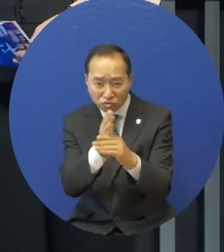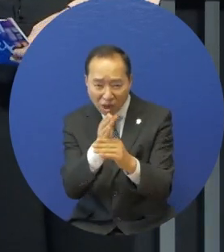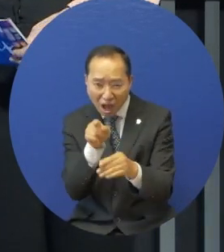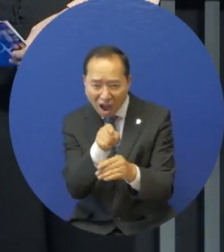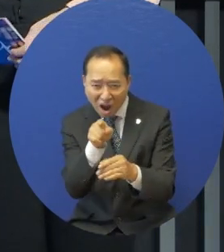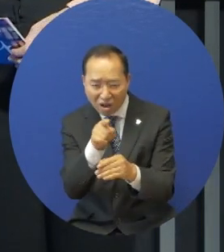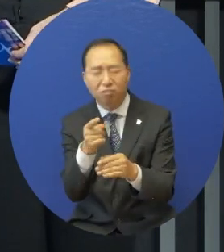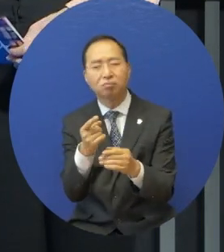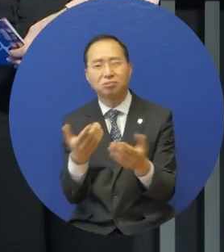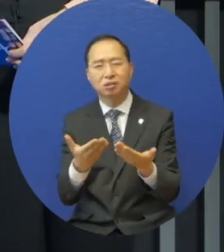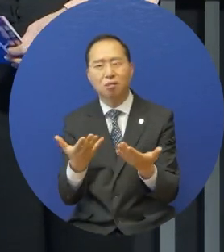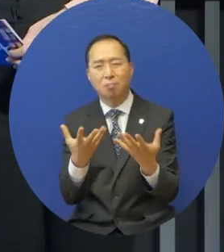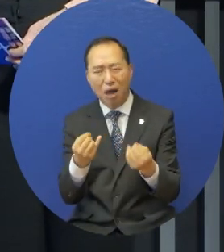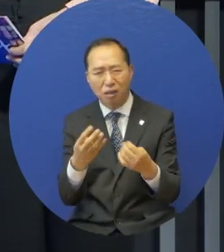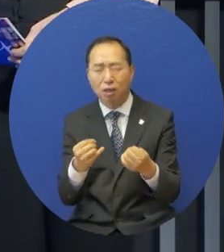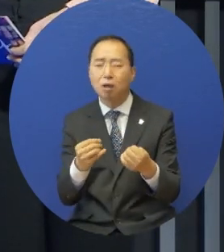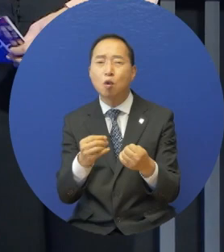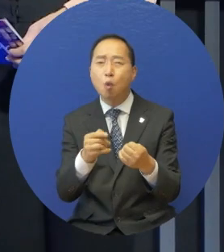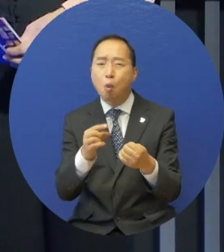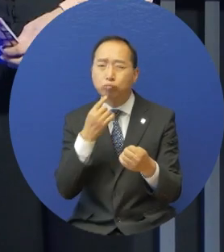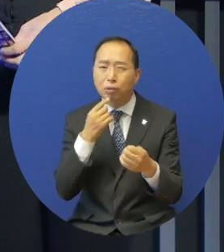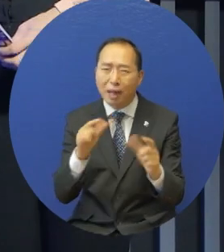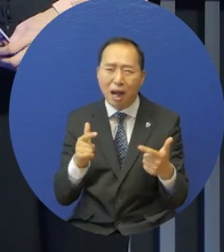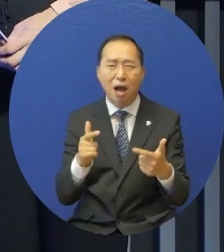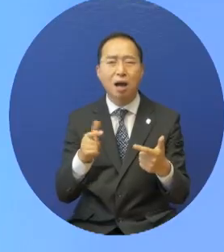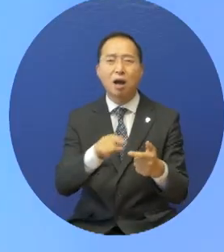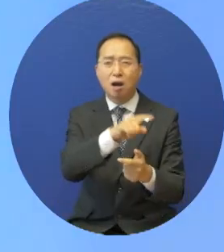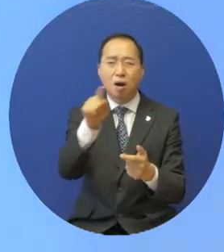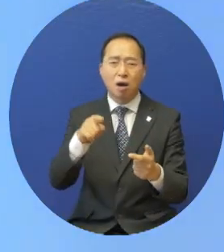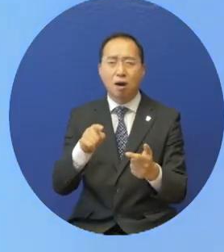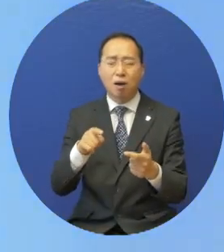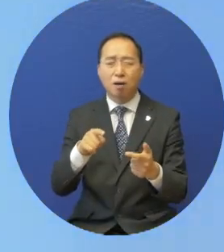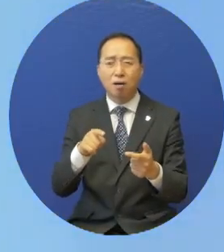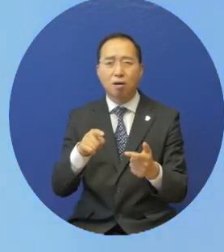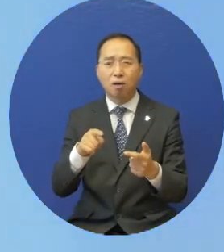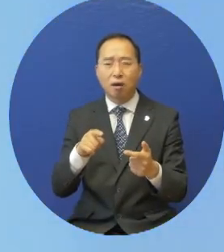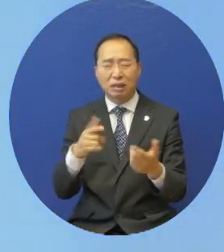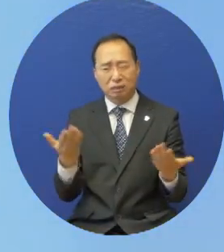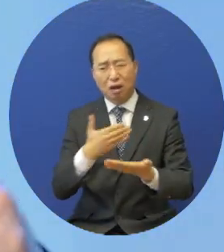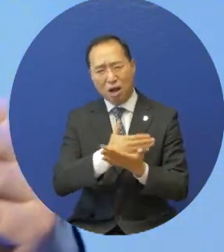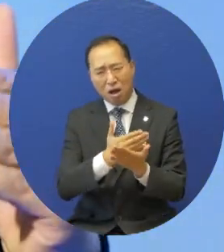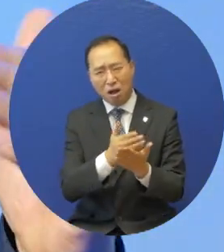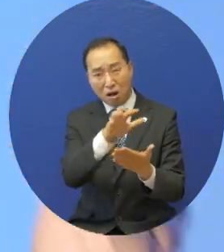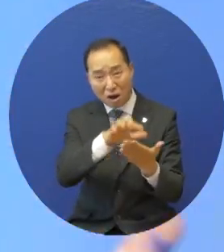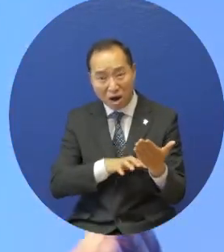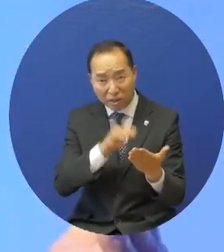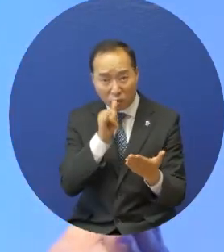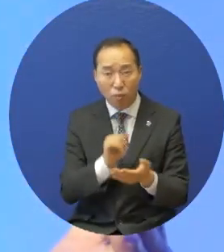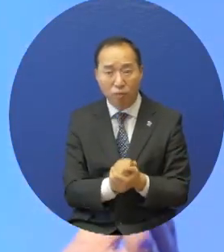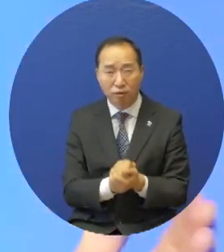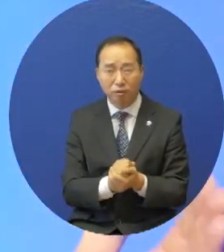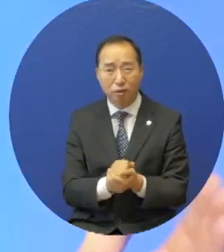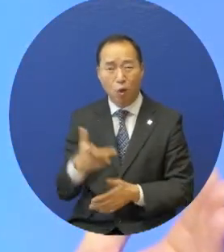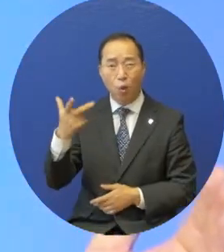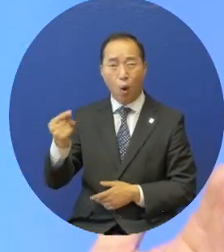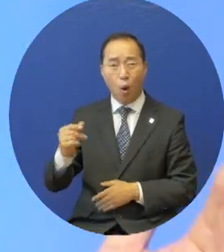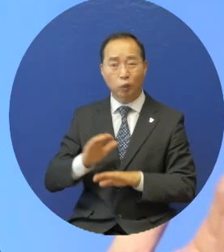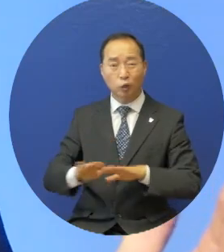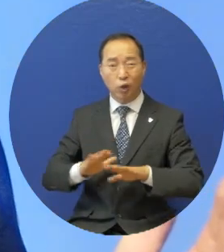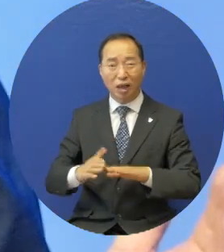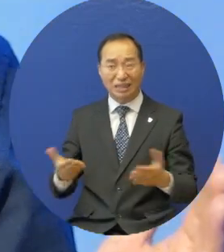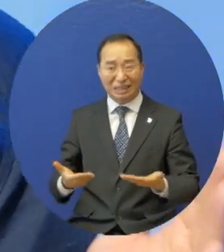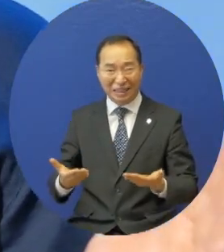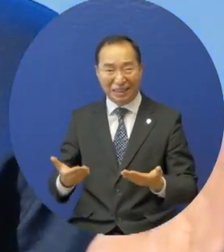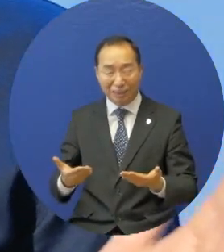굉장히 그 다이나믹한 직업들도 굉장히 소개가 많이 되어 있고요. 그다음에 저희가 그 예덕선생이라고